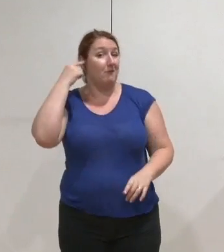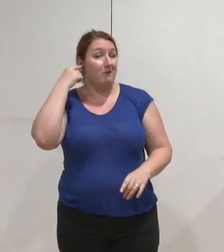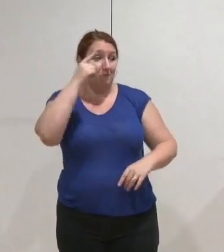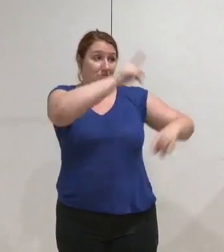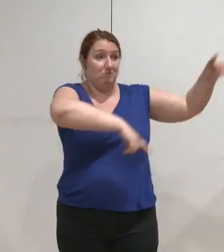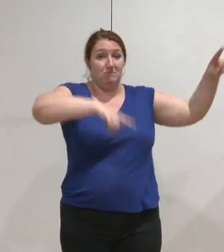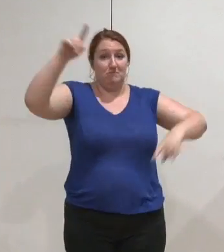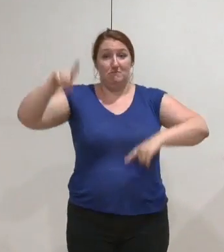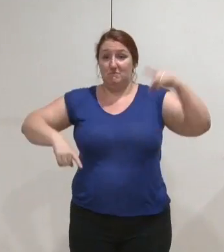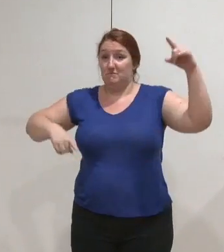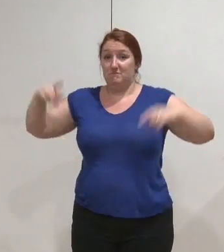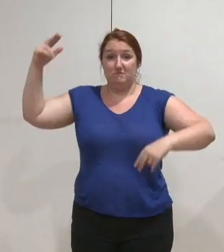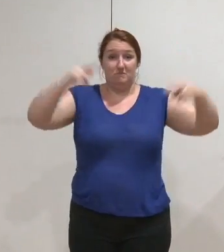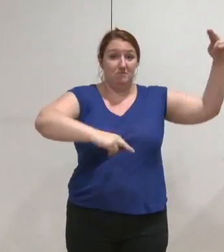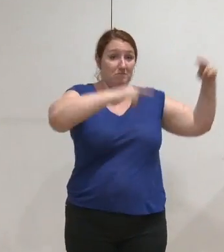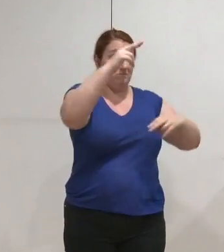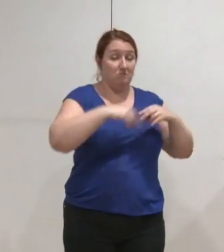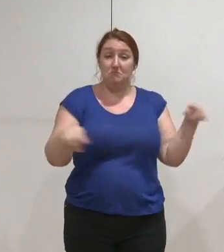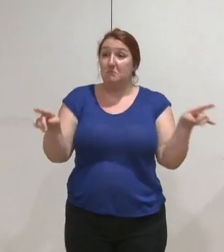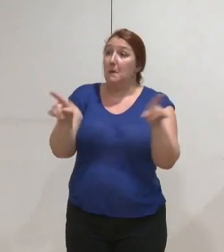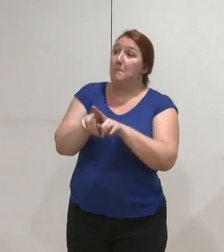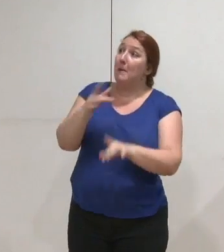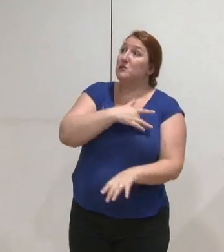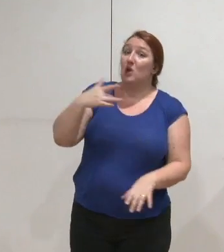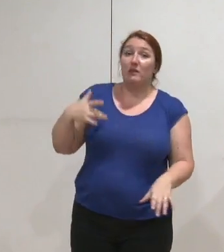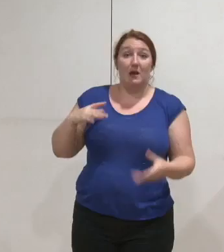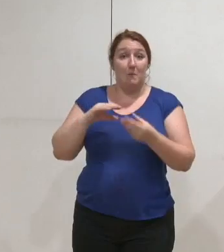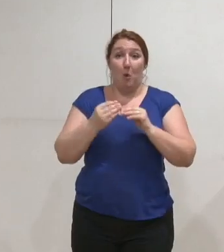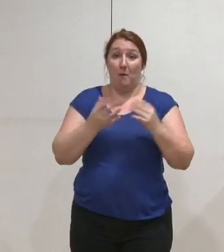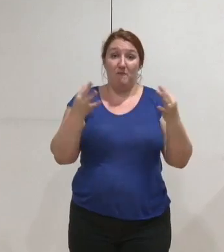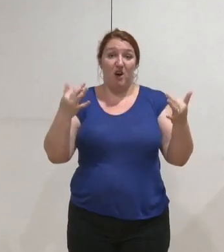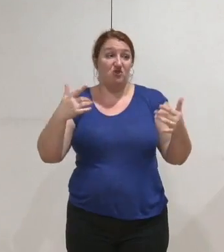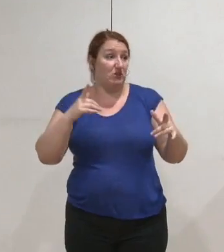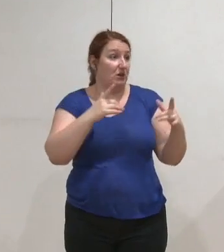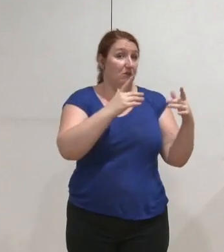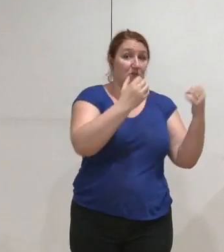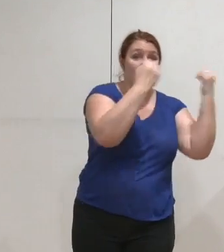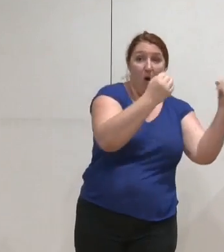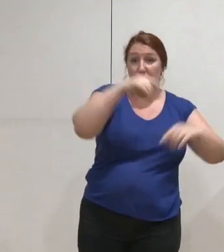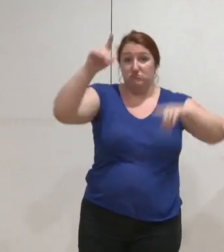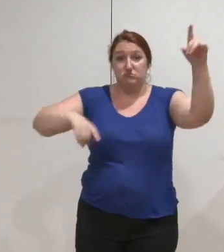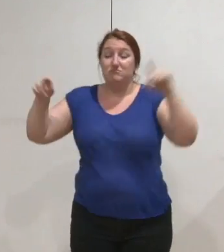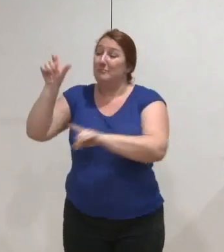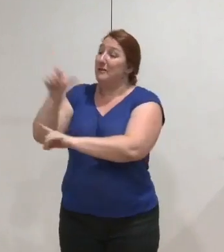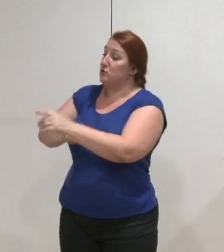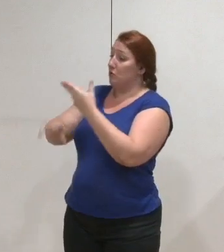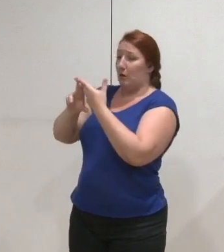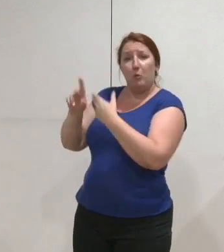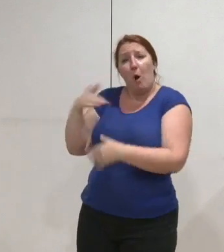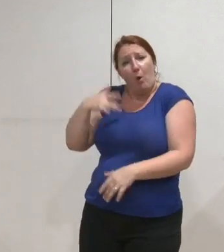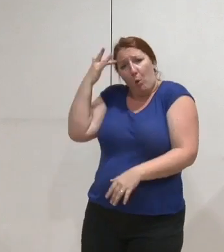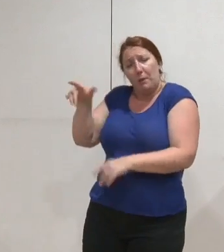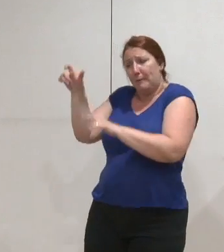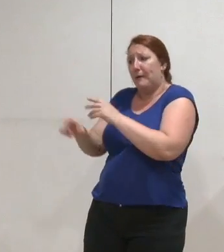inégaux comme nous sommes tous très inégaux devant la santé et le cette personne je la connaissais pas mais elle m'a répondu avec beaucoup